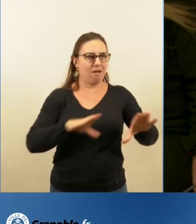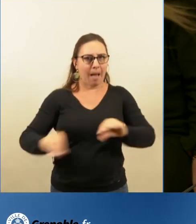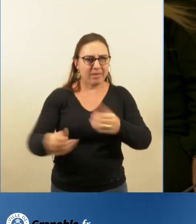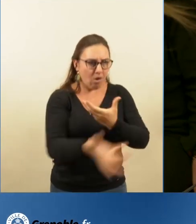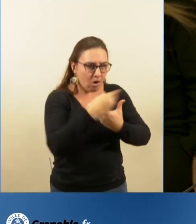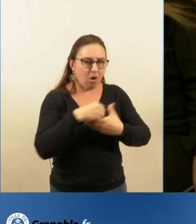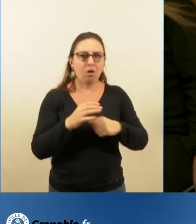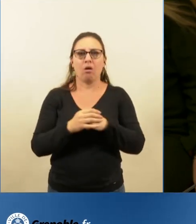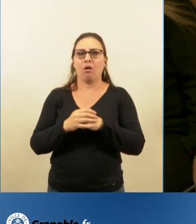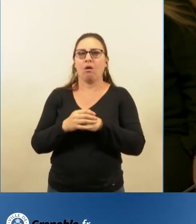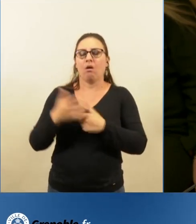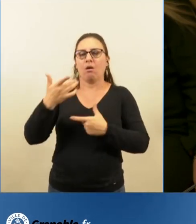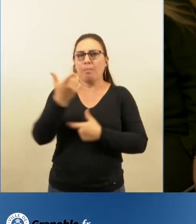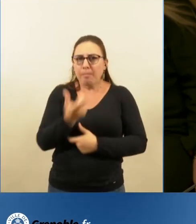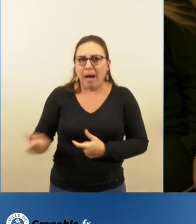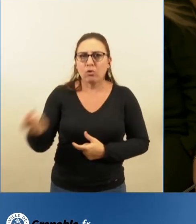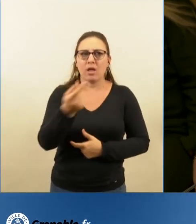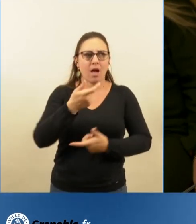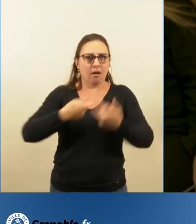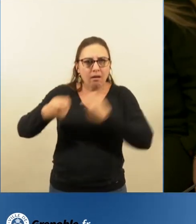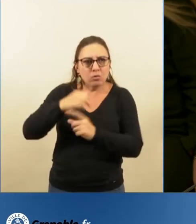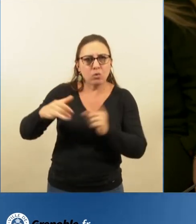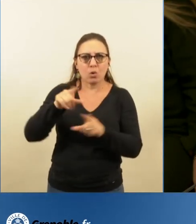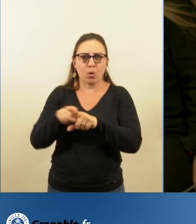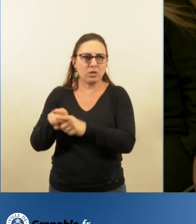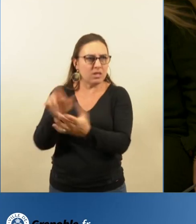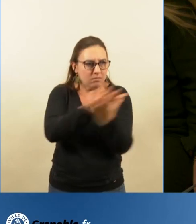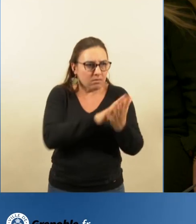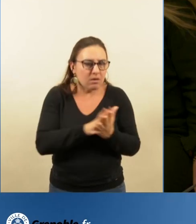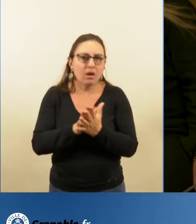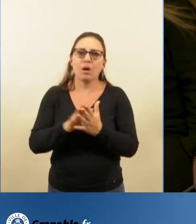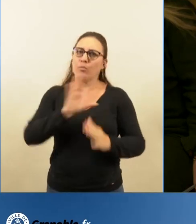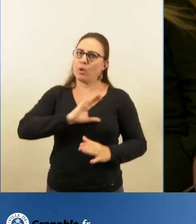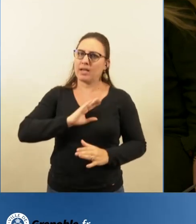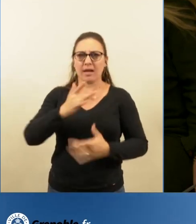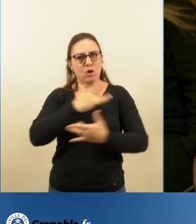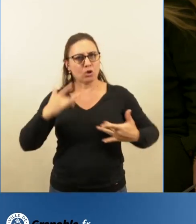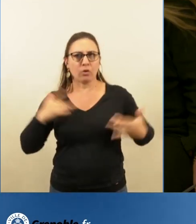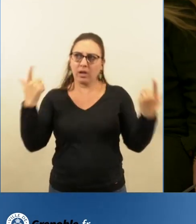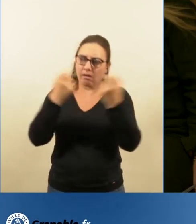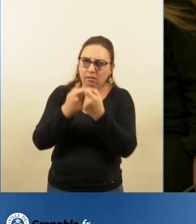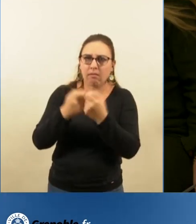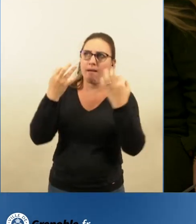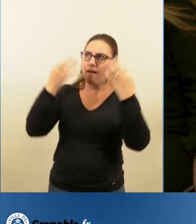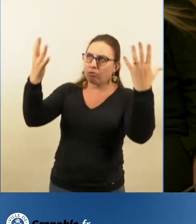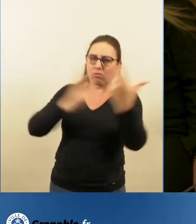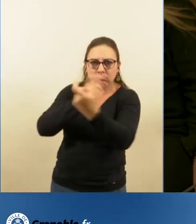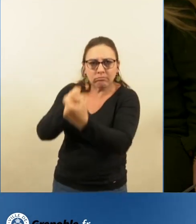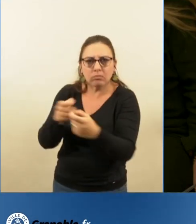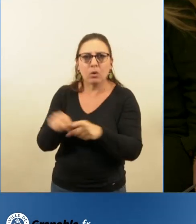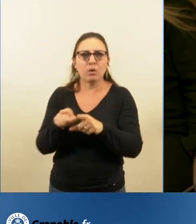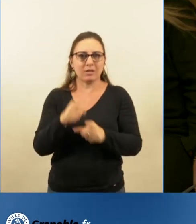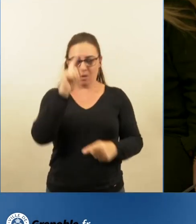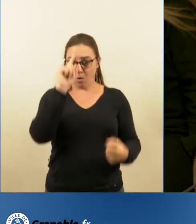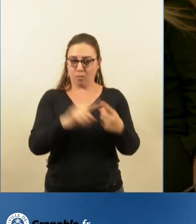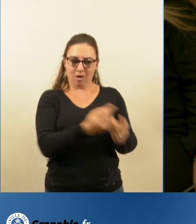zfo ne soit pas à repoussoir mais bien un outil au service de la qualité de l'air de la santé du climat pour tout simplement permettre à nos